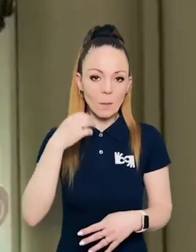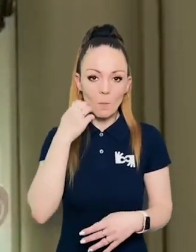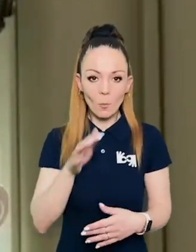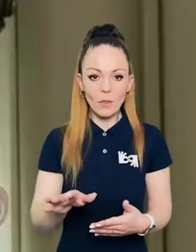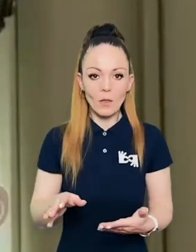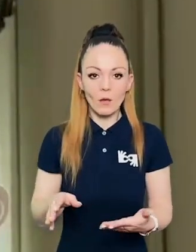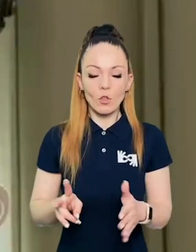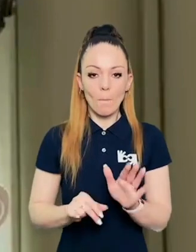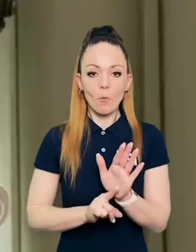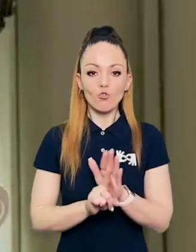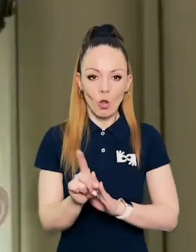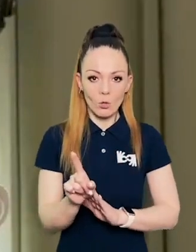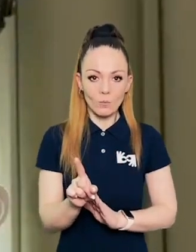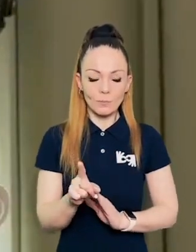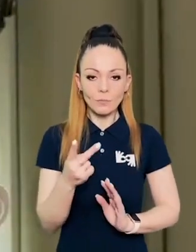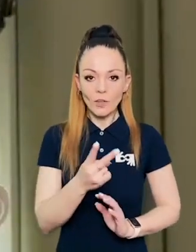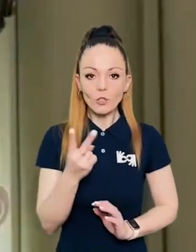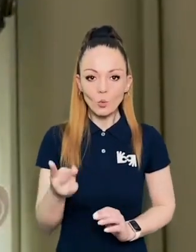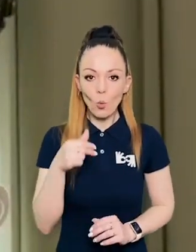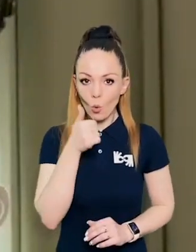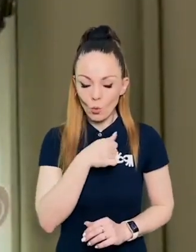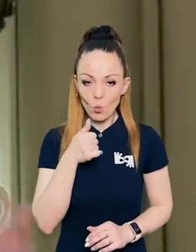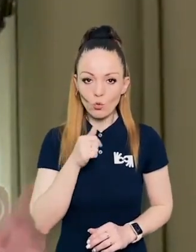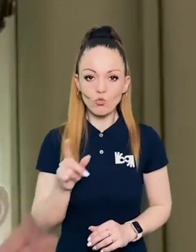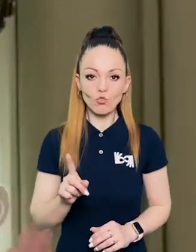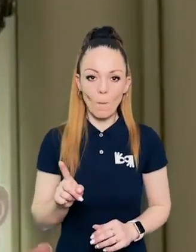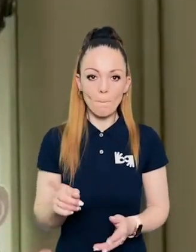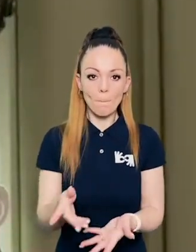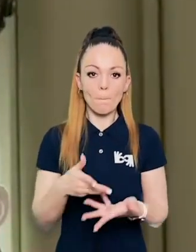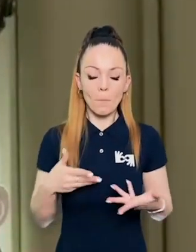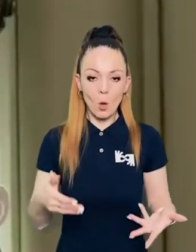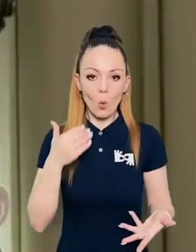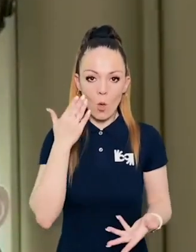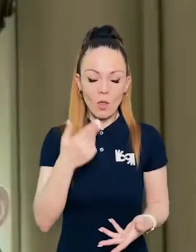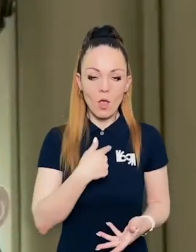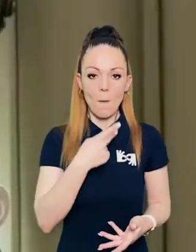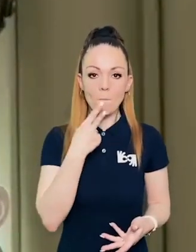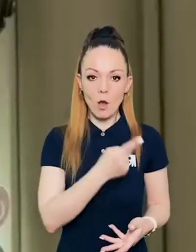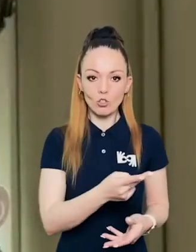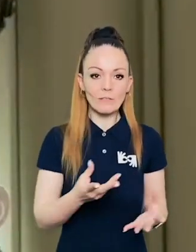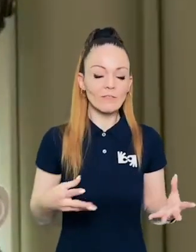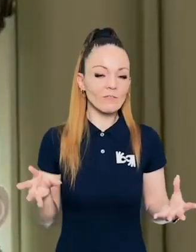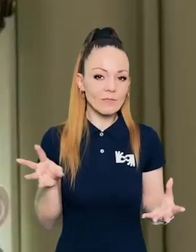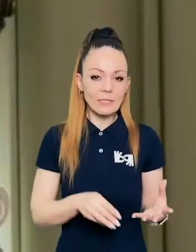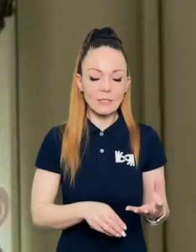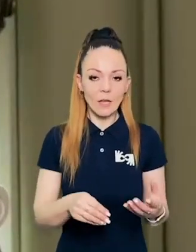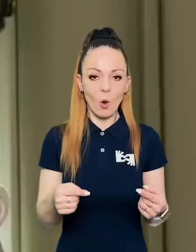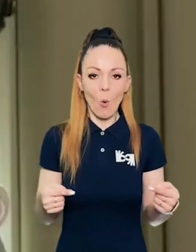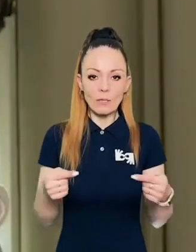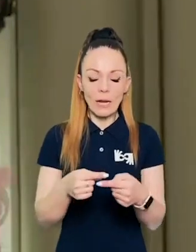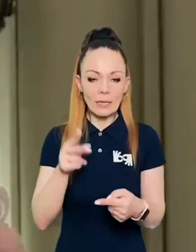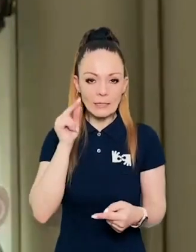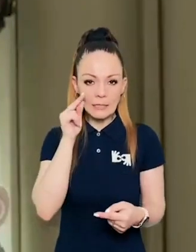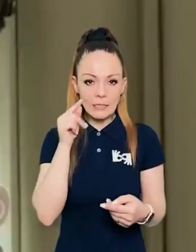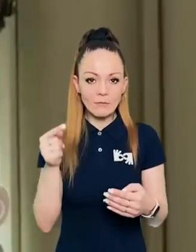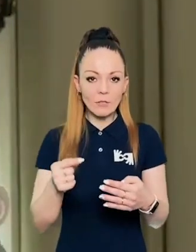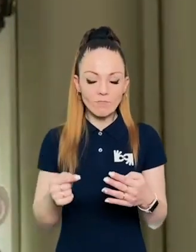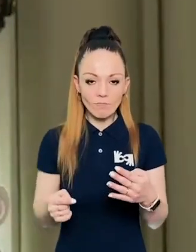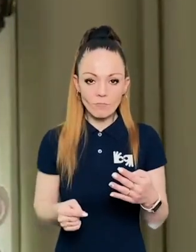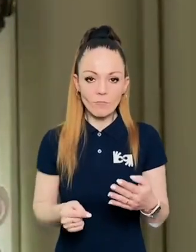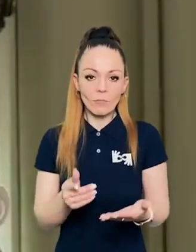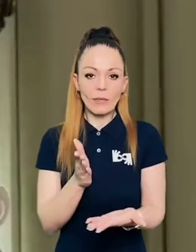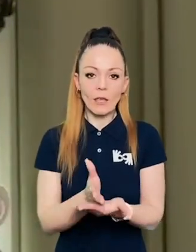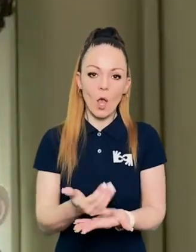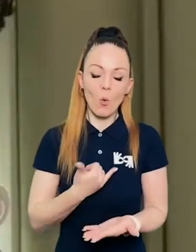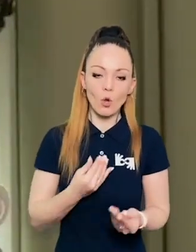перший указ. Не пам'ятаю, на початку 22-го року, що ми, коли я бачив всі конкретні